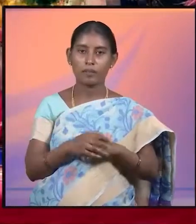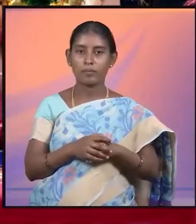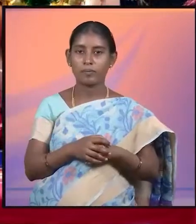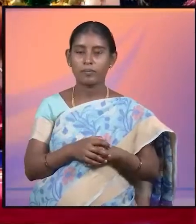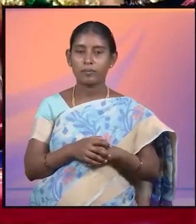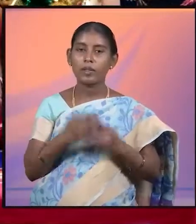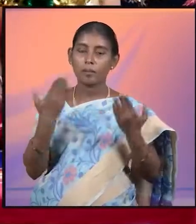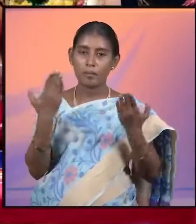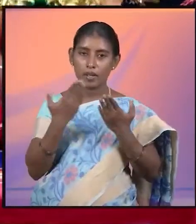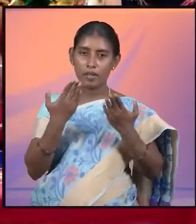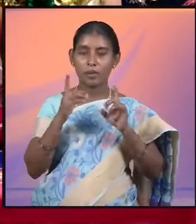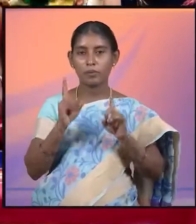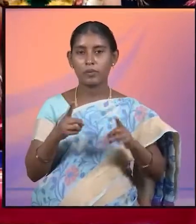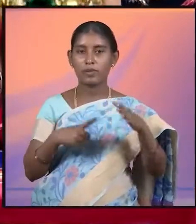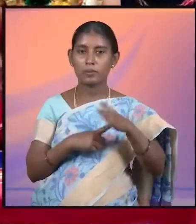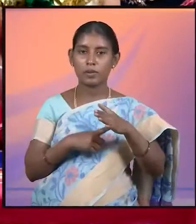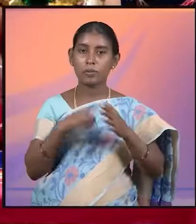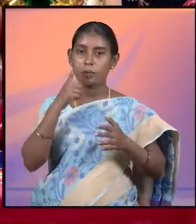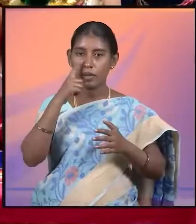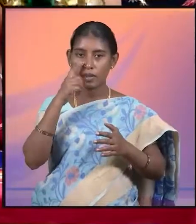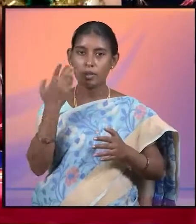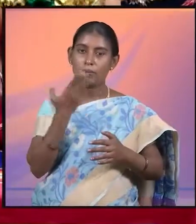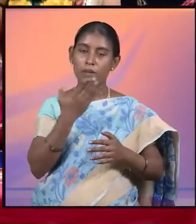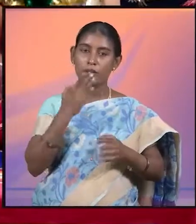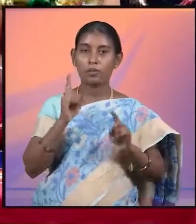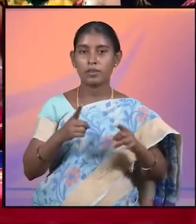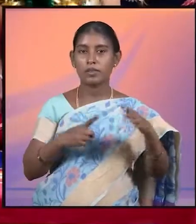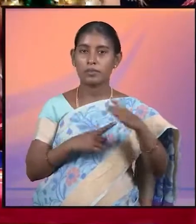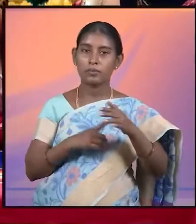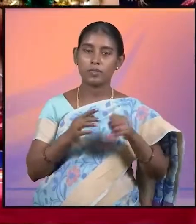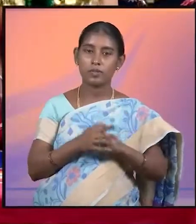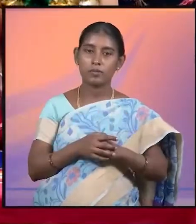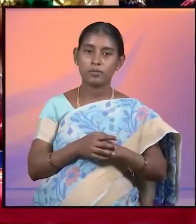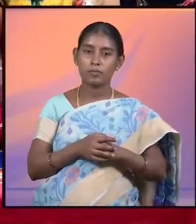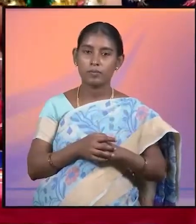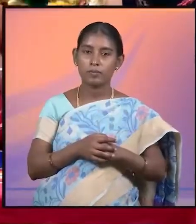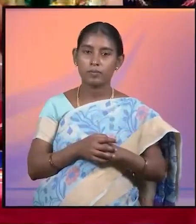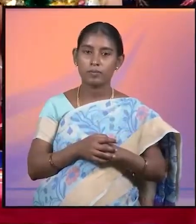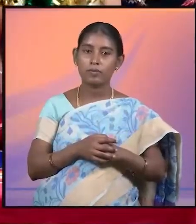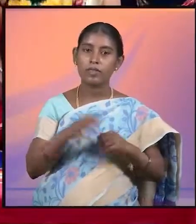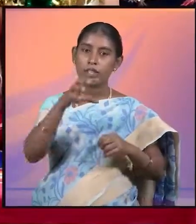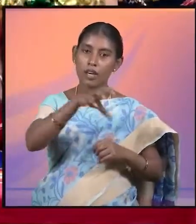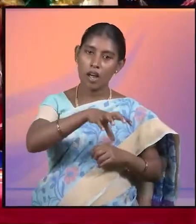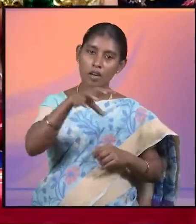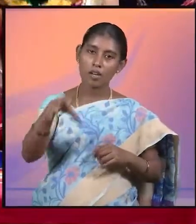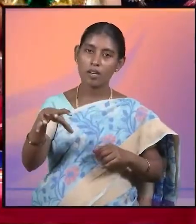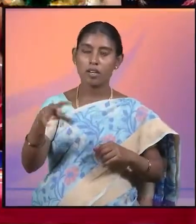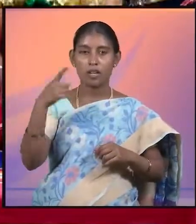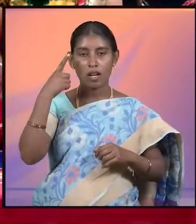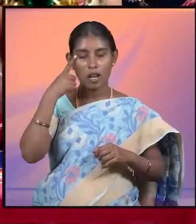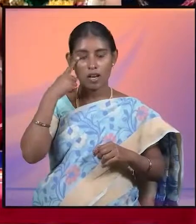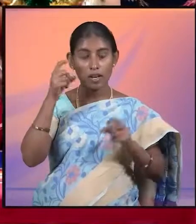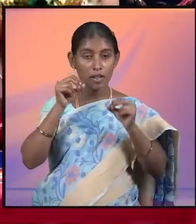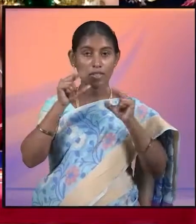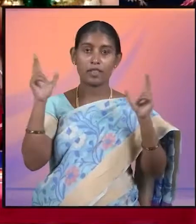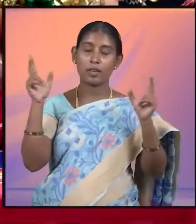படிக்க வேணும் பெண்கள், படிக்க வேணும் பெண்கள். கண்கள் படிக்க வேணும், நாட்டின் கண்கள் திறக்கவே